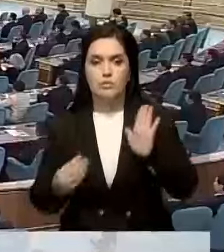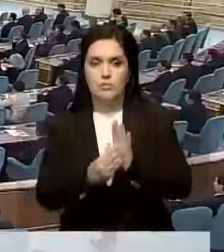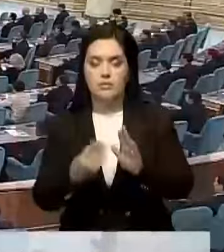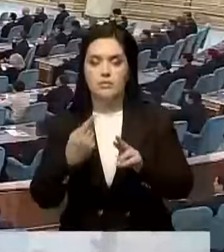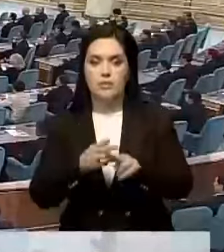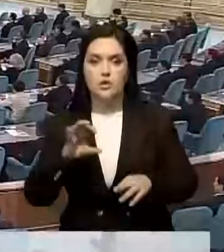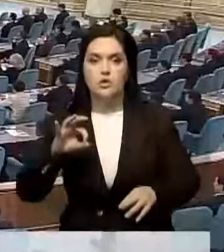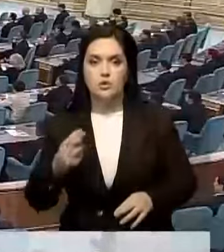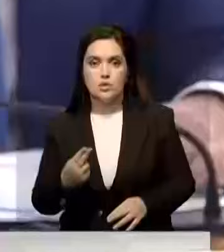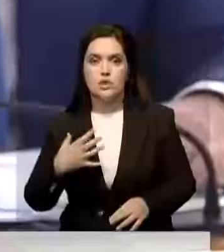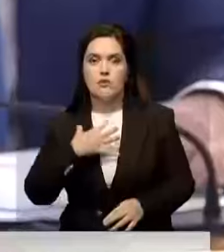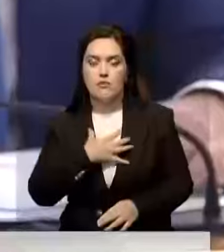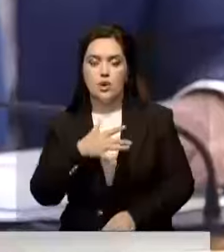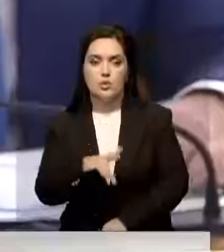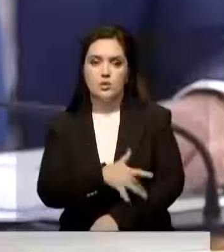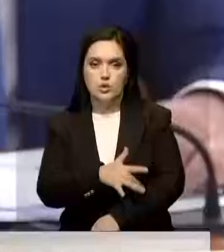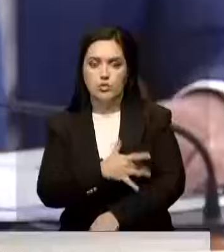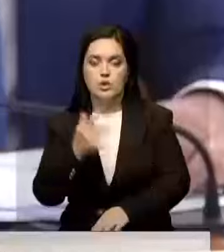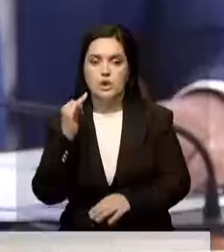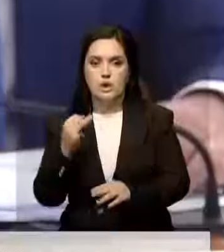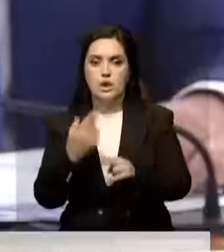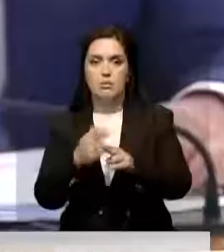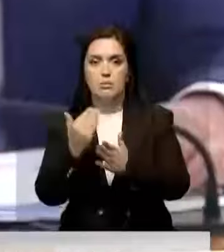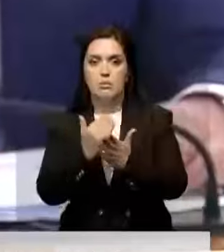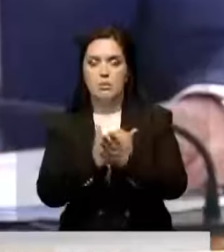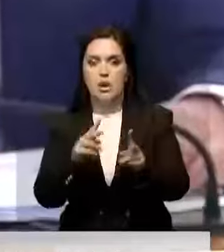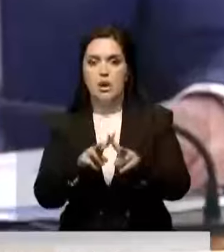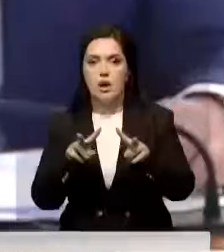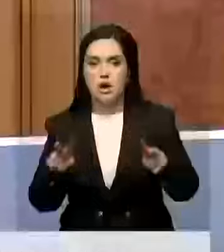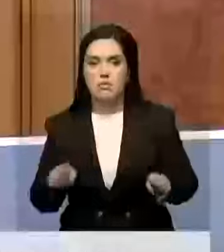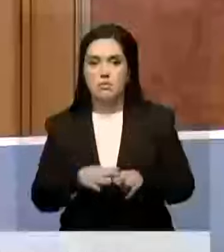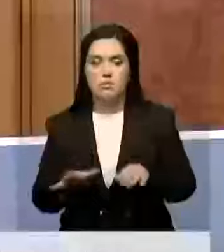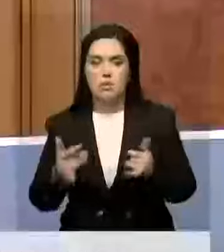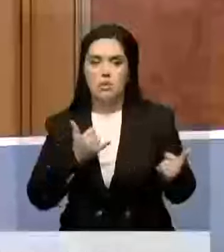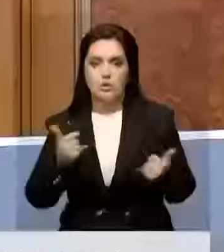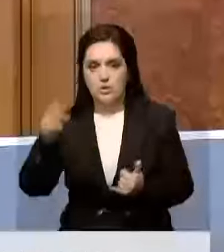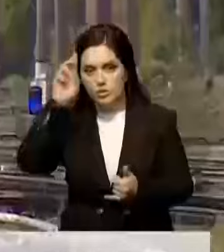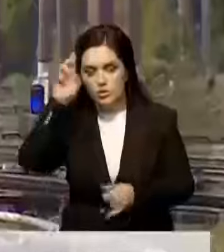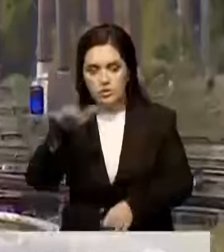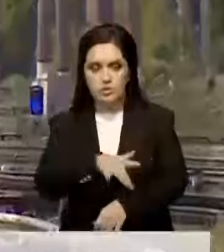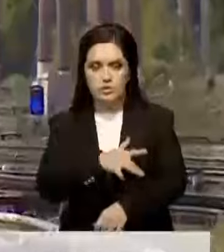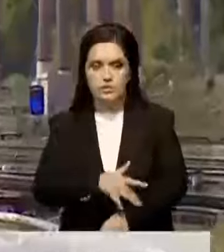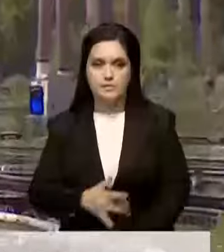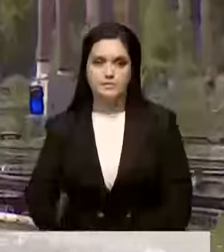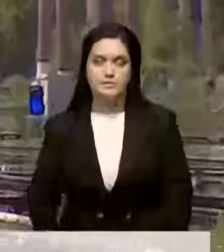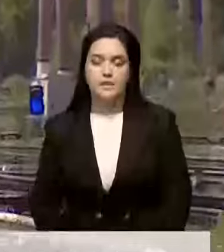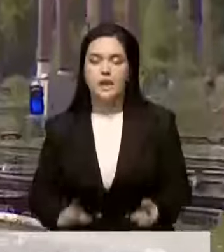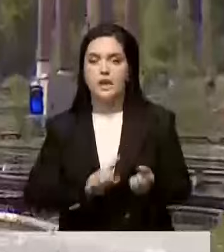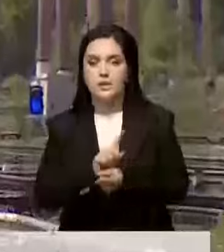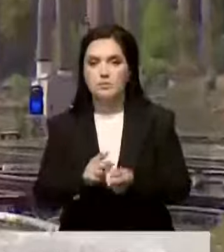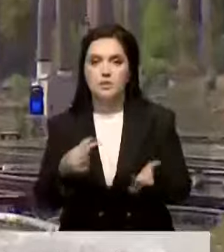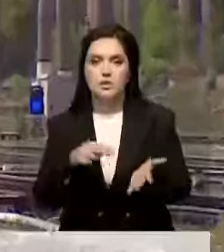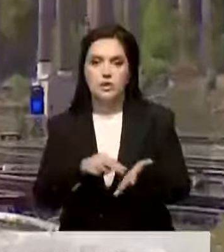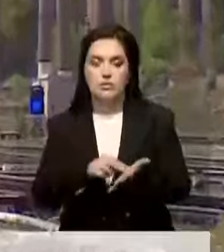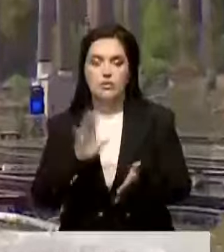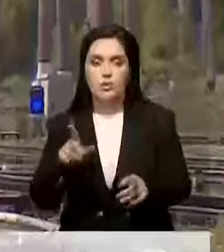понятие социально значимых услуг и регламентировать их по аналогии с процессами оказания госуслуг. Похоже, что изменение тарифов ждет